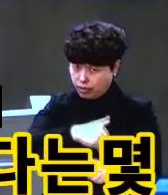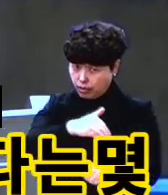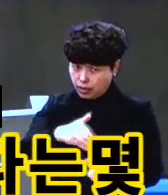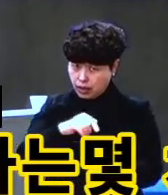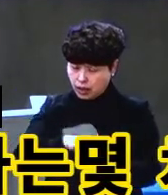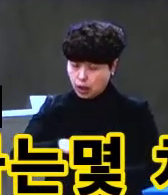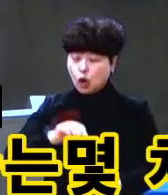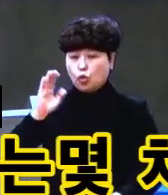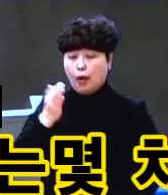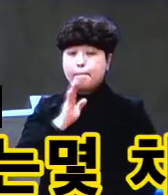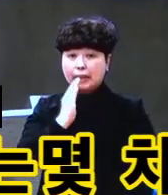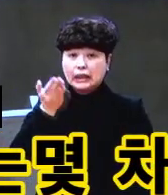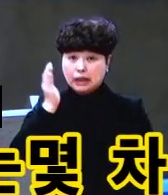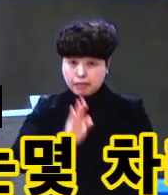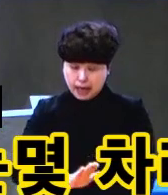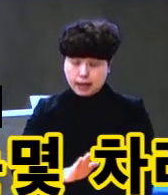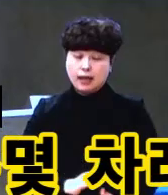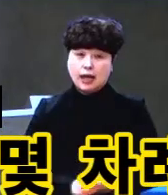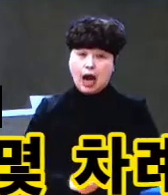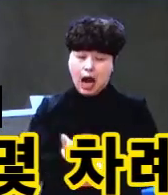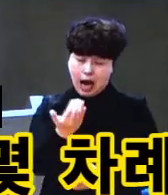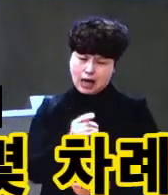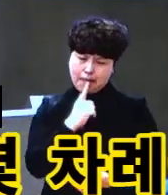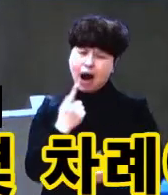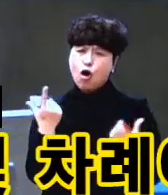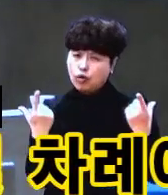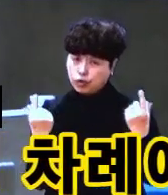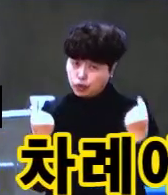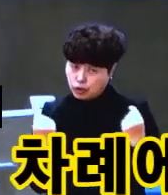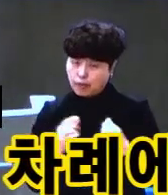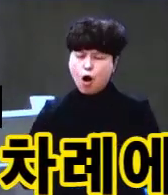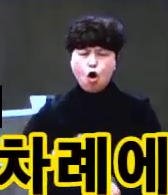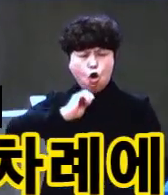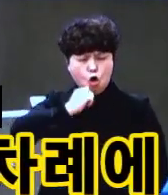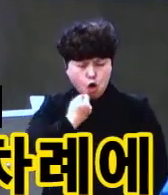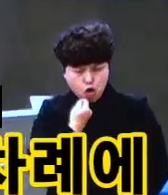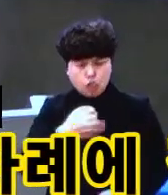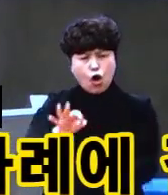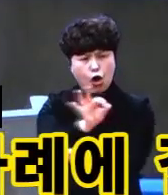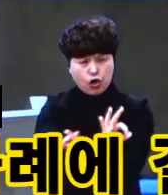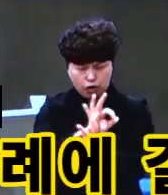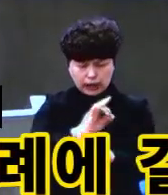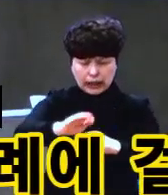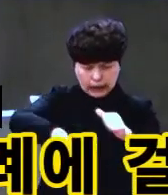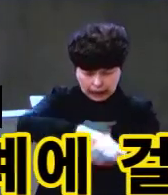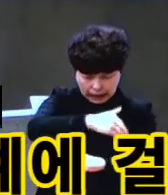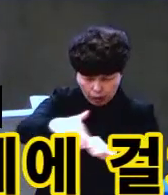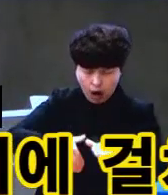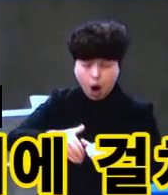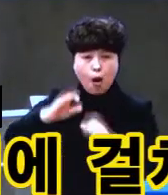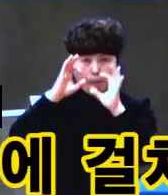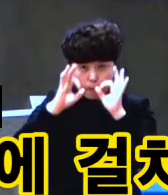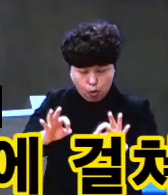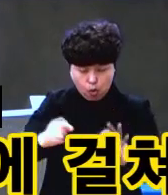되었지만 앞서 말씀드린 바와 같이 어려운 경제 상황을 감안하여 본